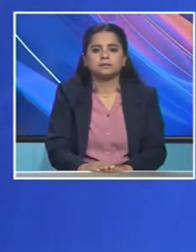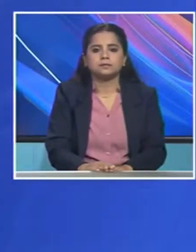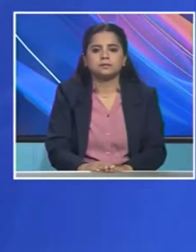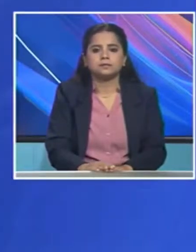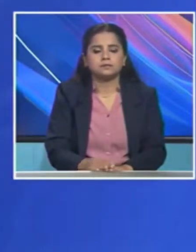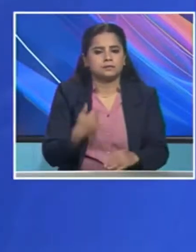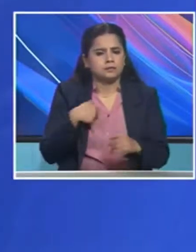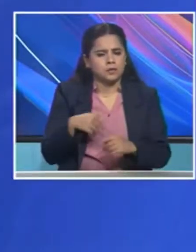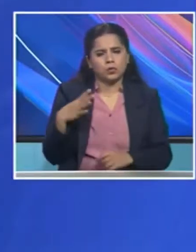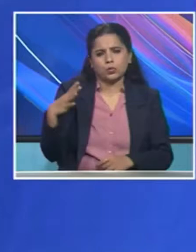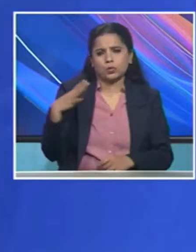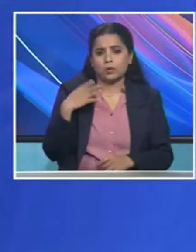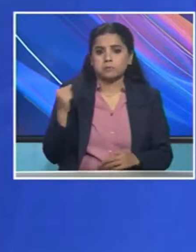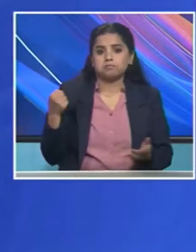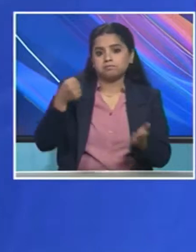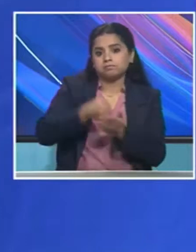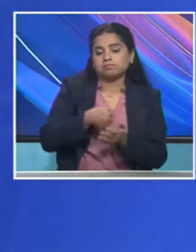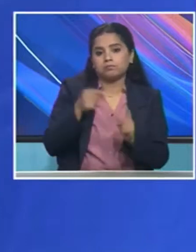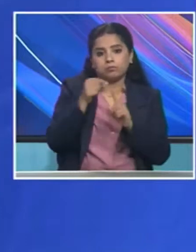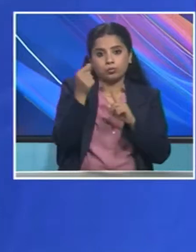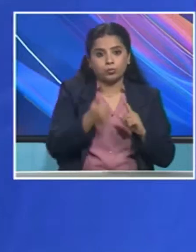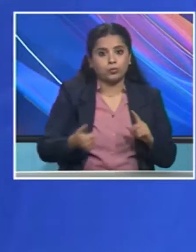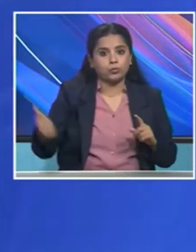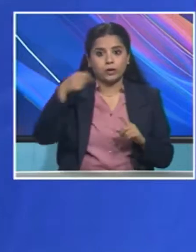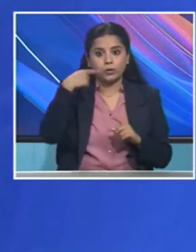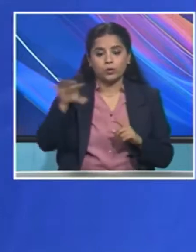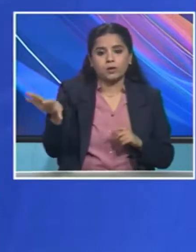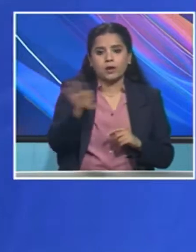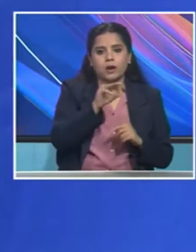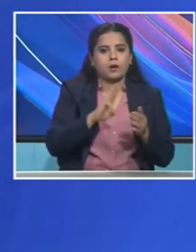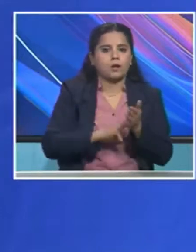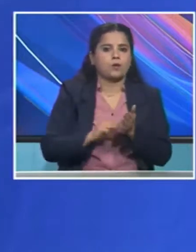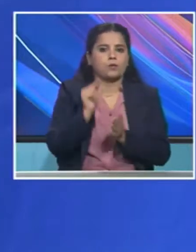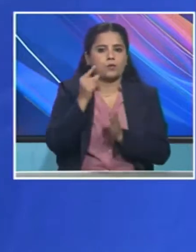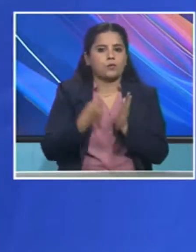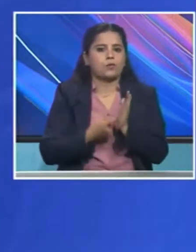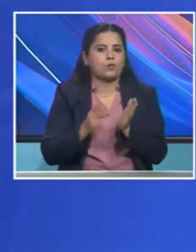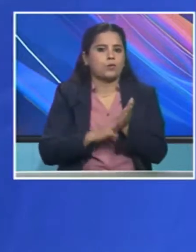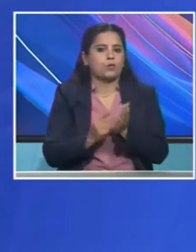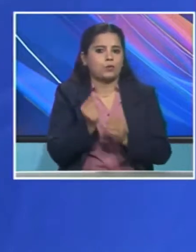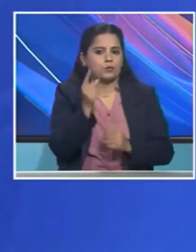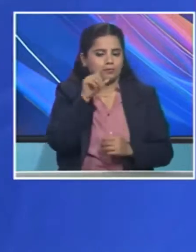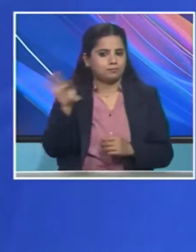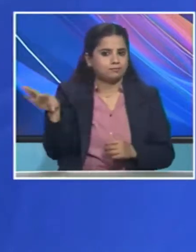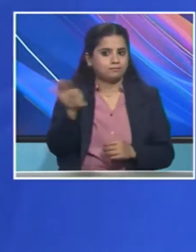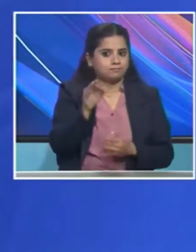We are awaiting the arrival of the President-elect, Srimati Murmu.